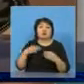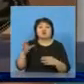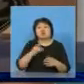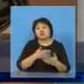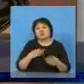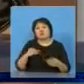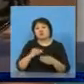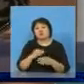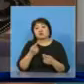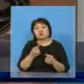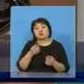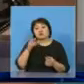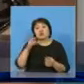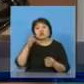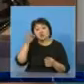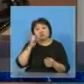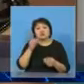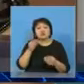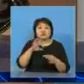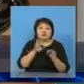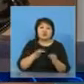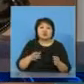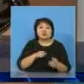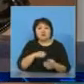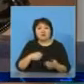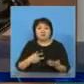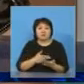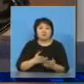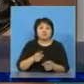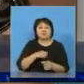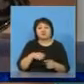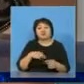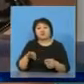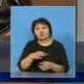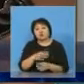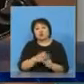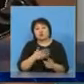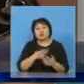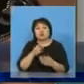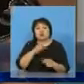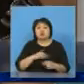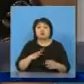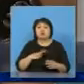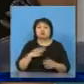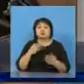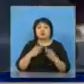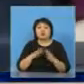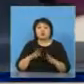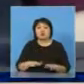изделия я добавляю казахский национальный орнамент. Лекала делаю своими руками. Сама же их пришиваю. Вся моя работа делается на